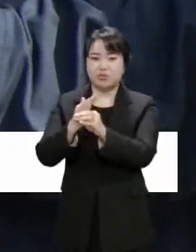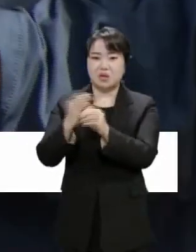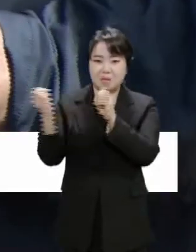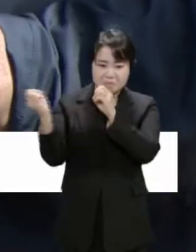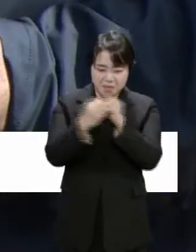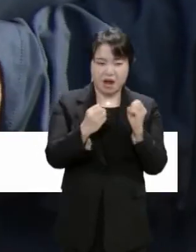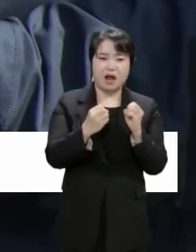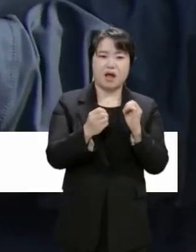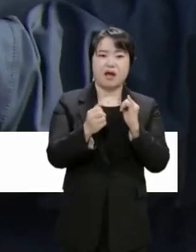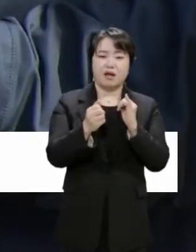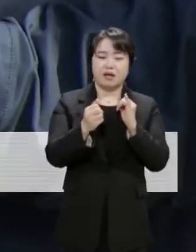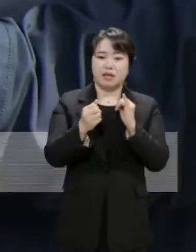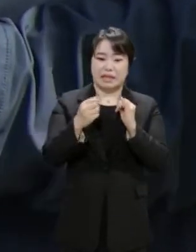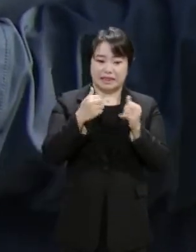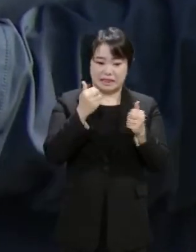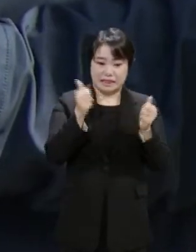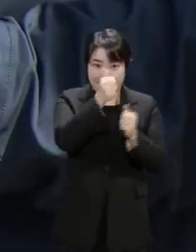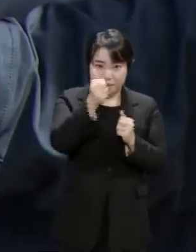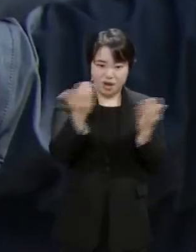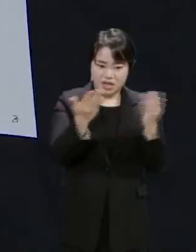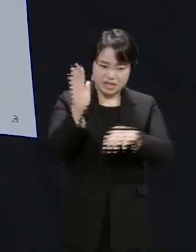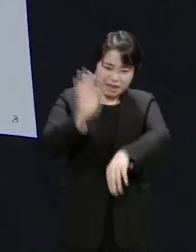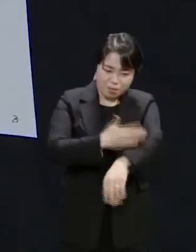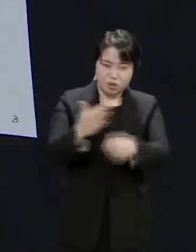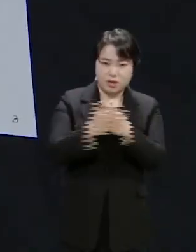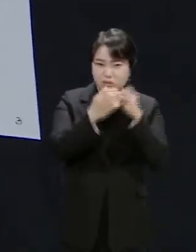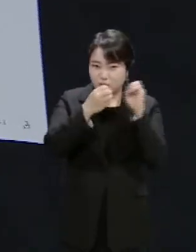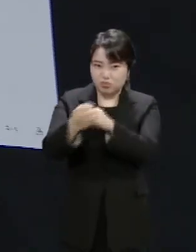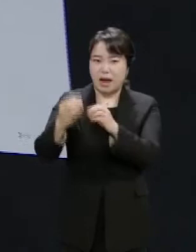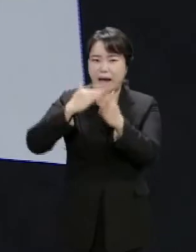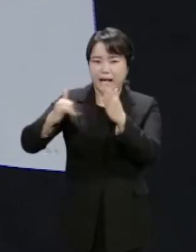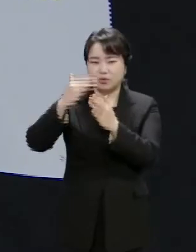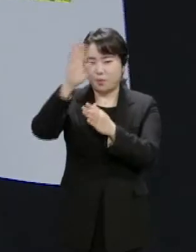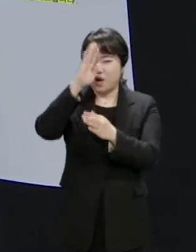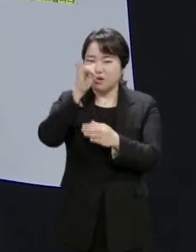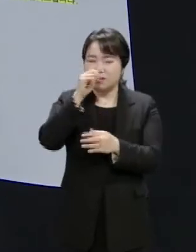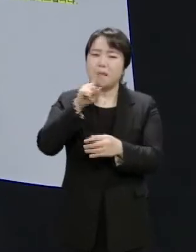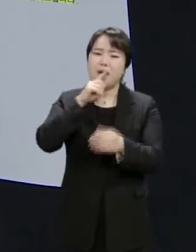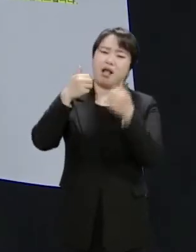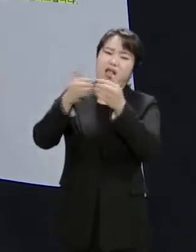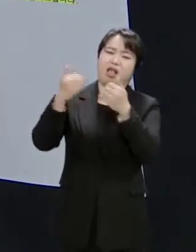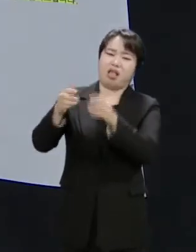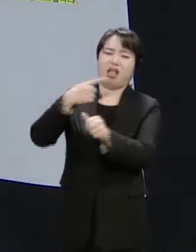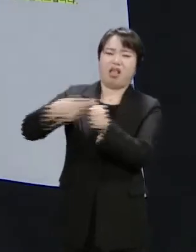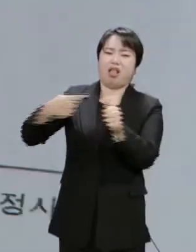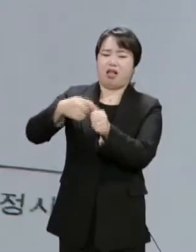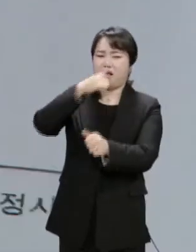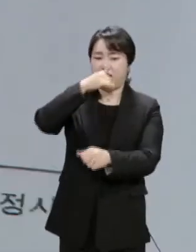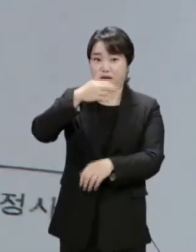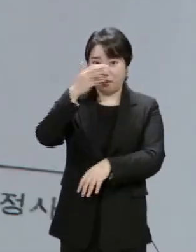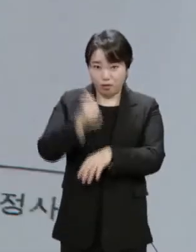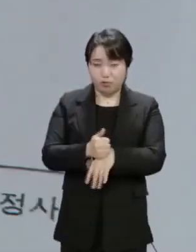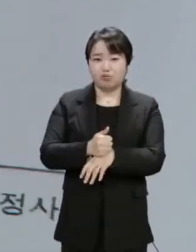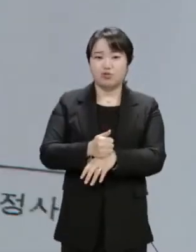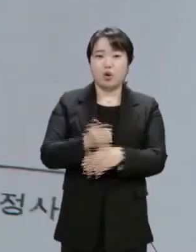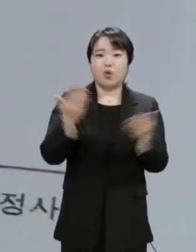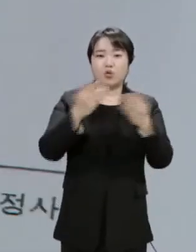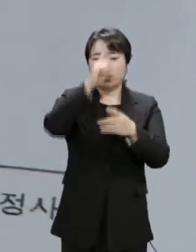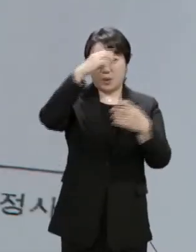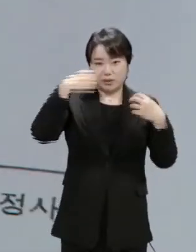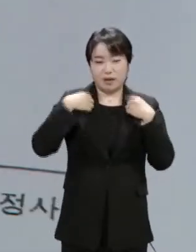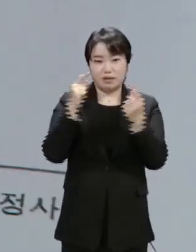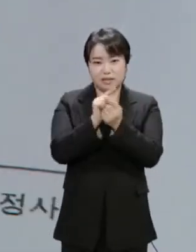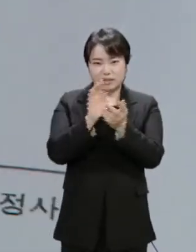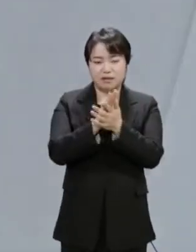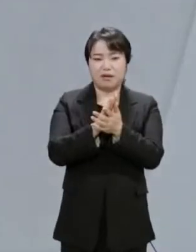아픈 거다라는 폭언 등에 시달렸다며 피해를 주장하고 있습니다. 위의 사례들은 모두 관할 노동지청에서